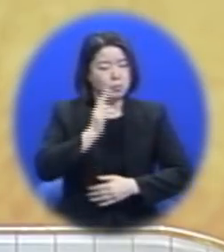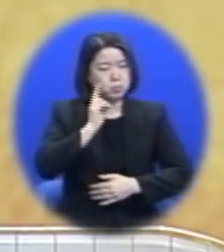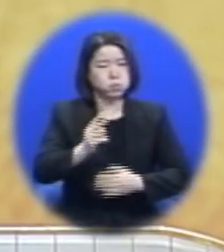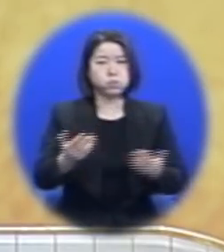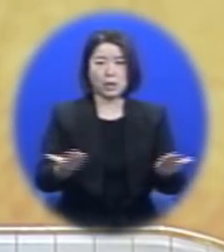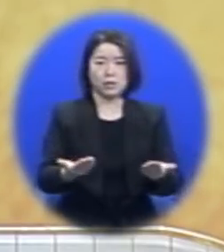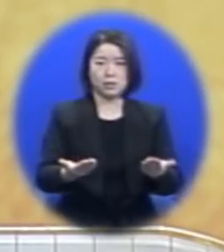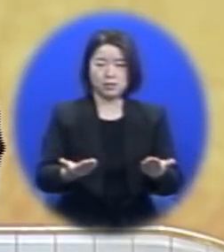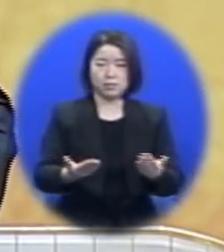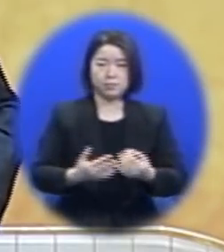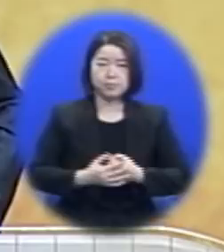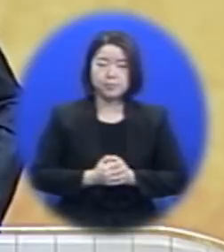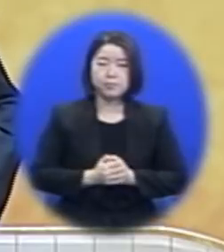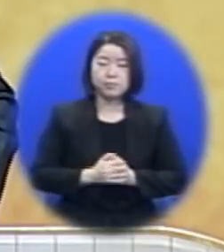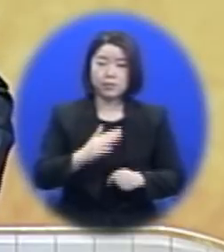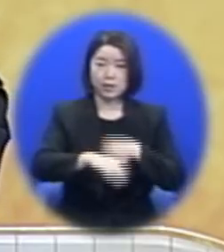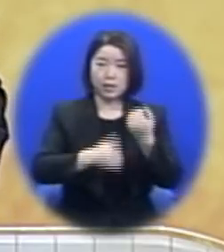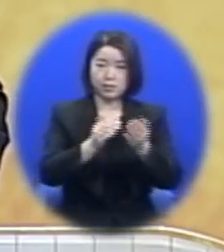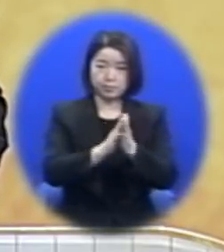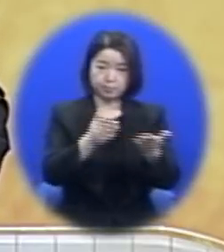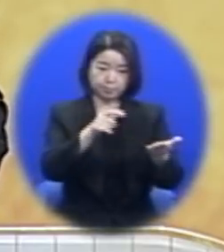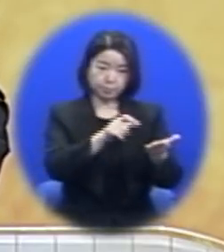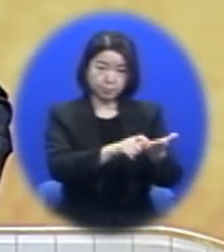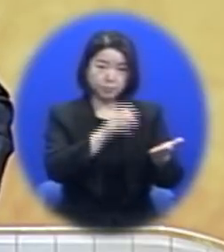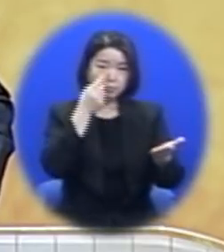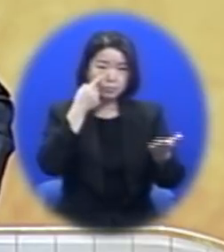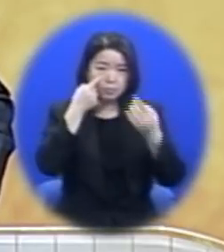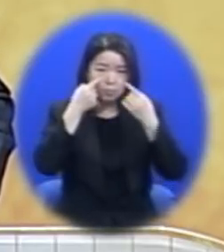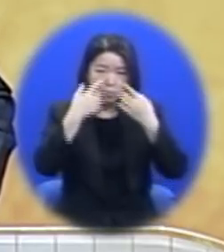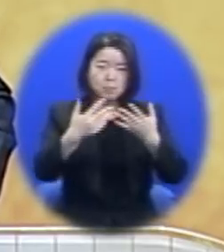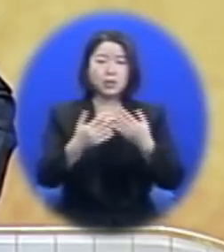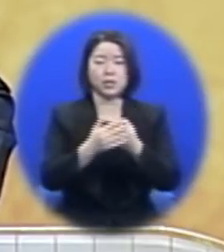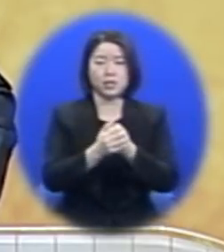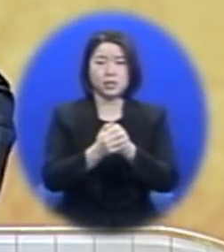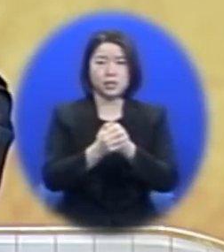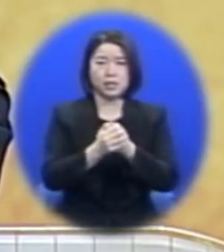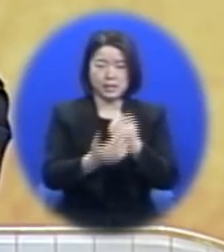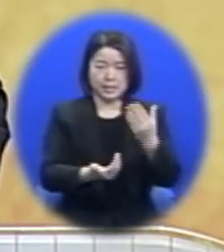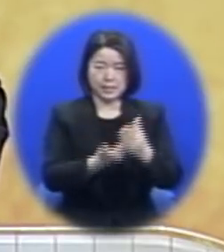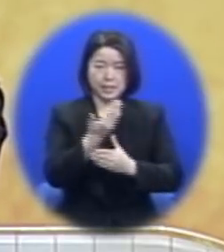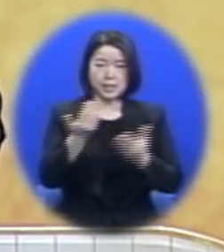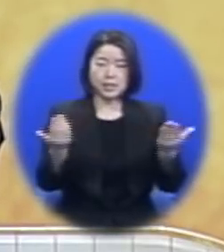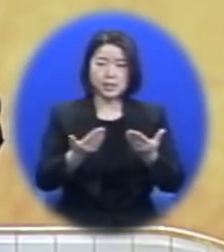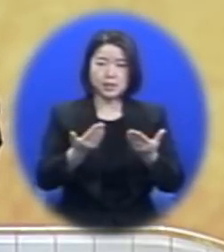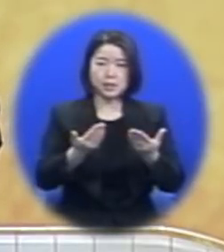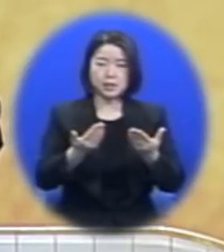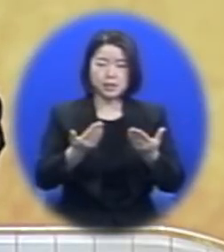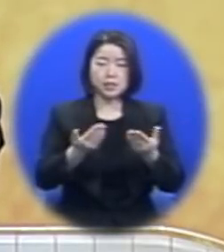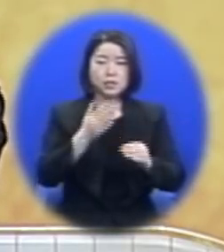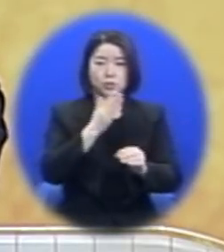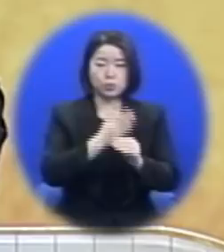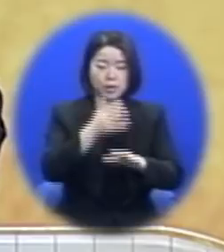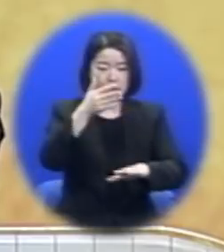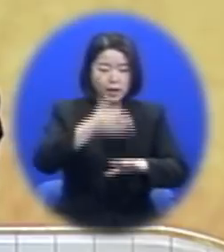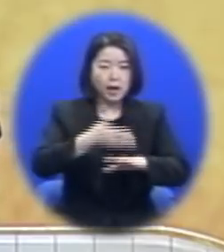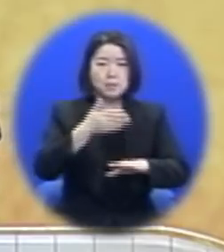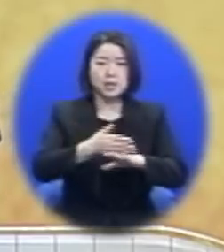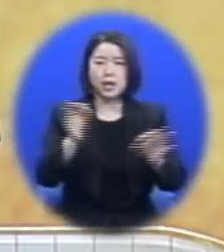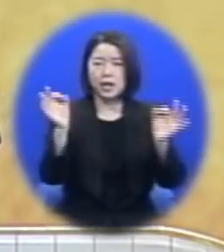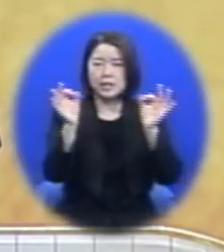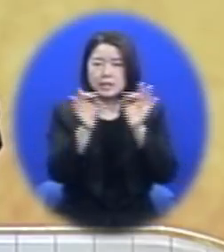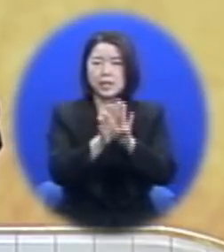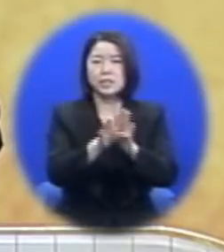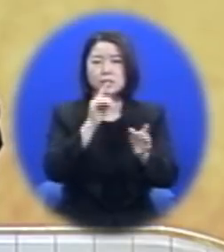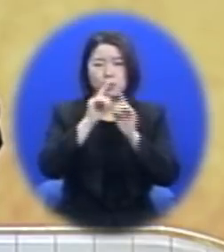일입니다. 성경이 분명히 마지막 때가 오면 일어날 일들 중에 감사가 사라질 것이라고